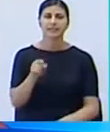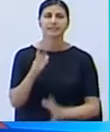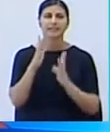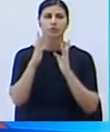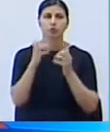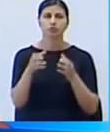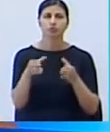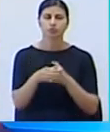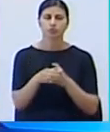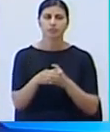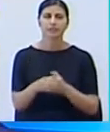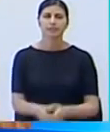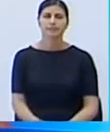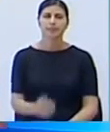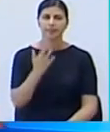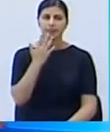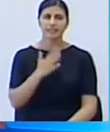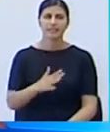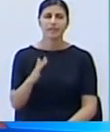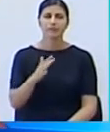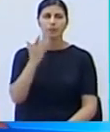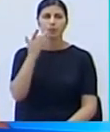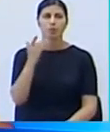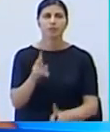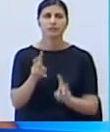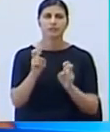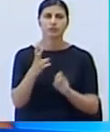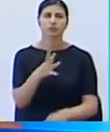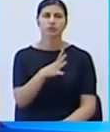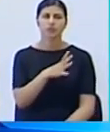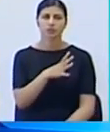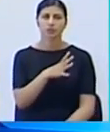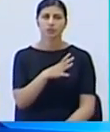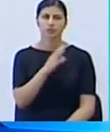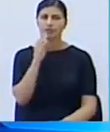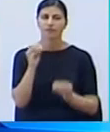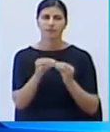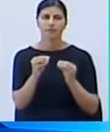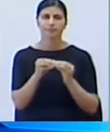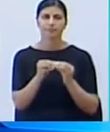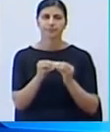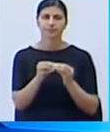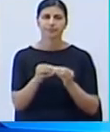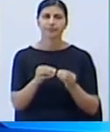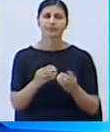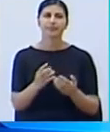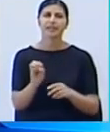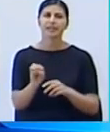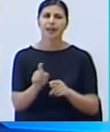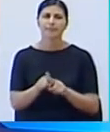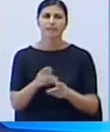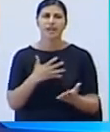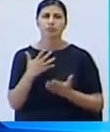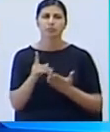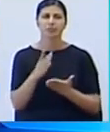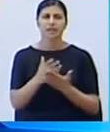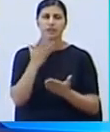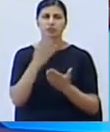სერიოზული ჯგუფი ევროპული პოლიტიკისა განეწყვნენ შეინარჩუნონ ის კეთილგანწყობა რაც აქვთ ჩვენი